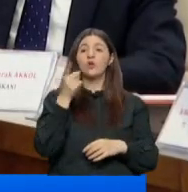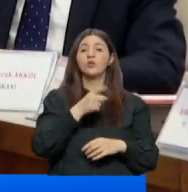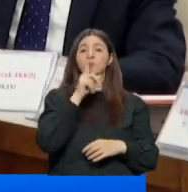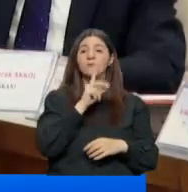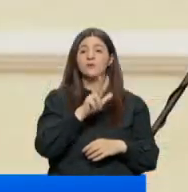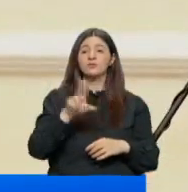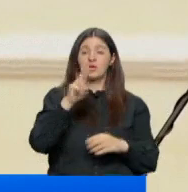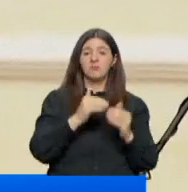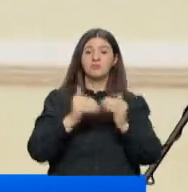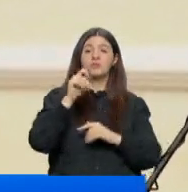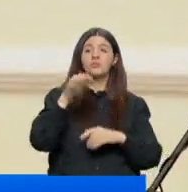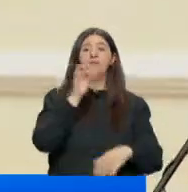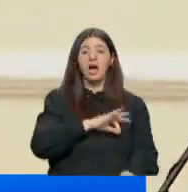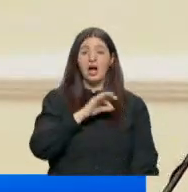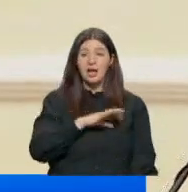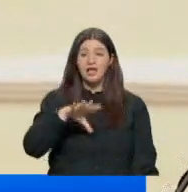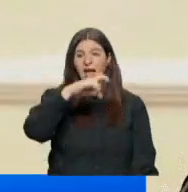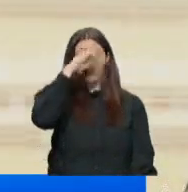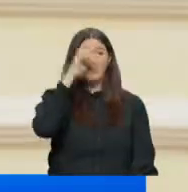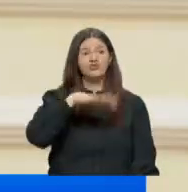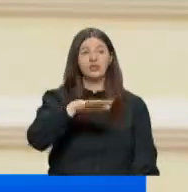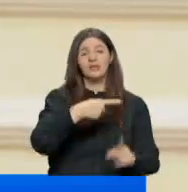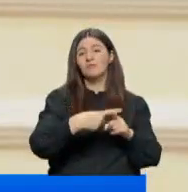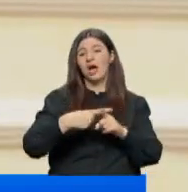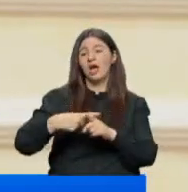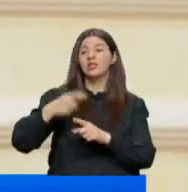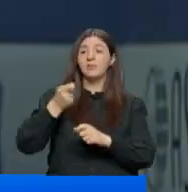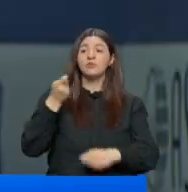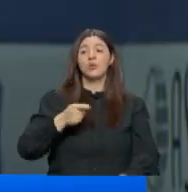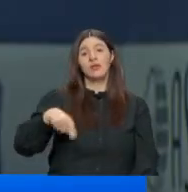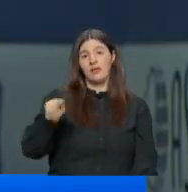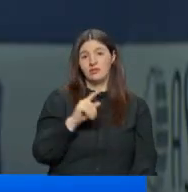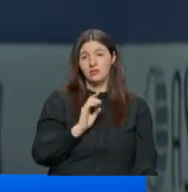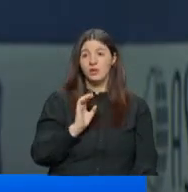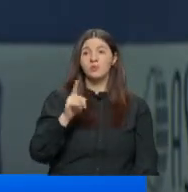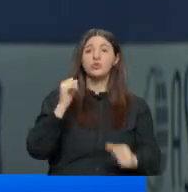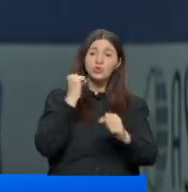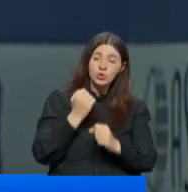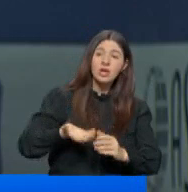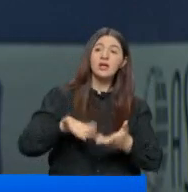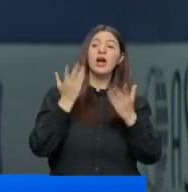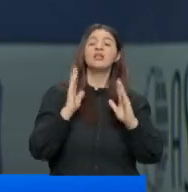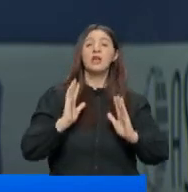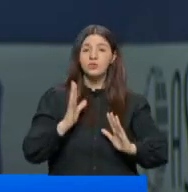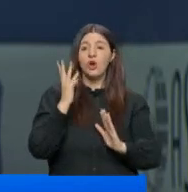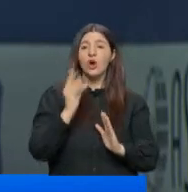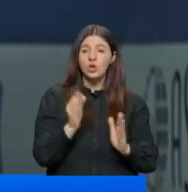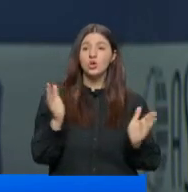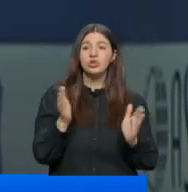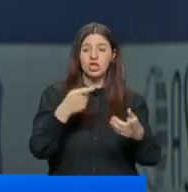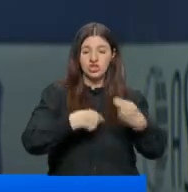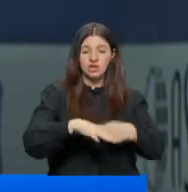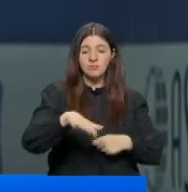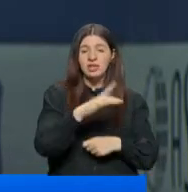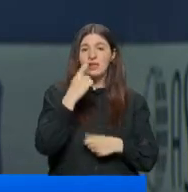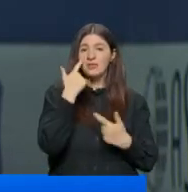düzeyinde artırdılar. Bu karlarını emekçilerinde paylaşmak durumundalar. Bu yükleri kaldıramayacak olan